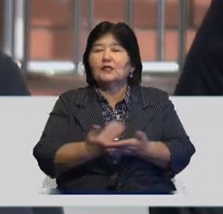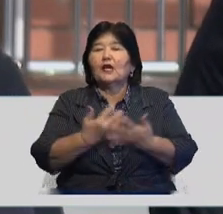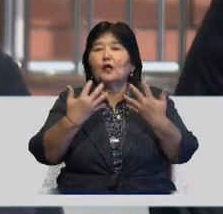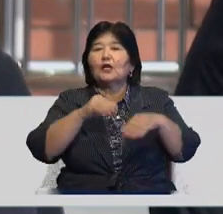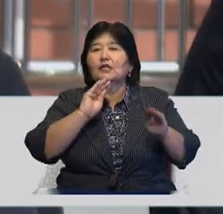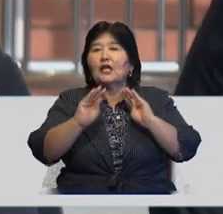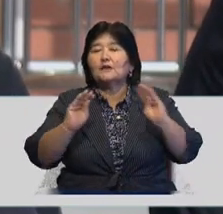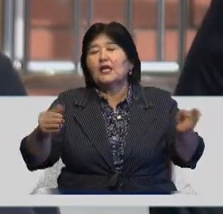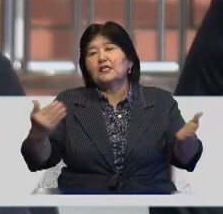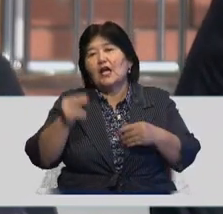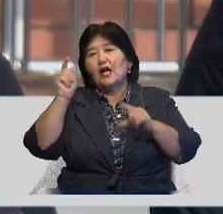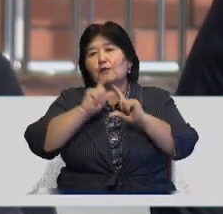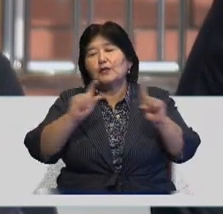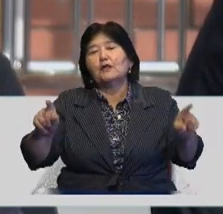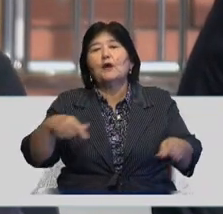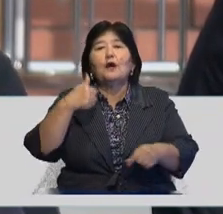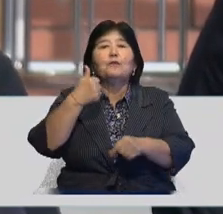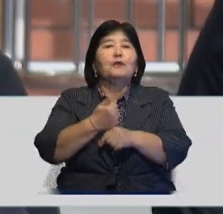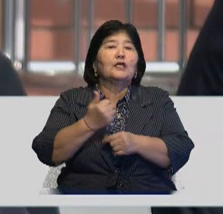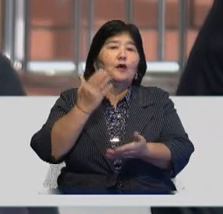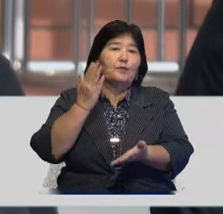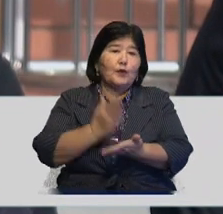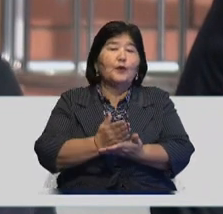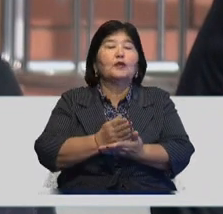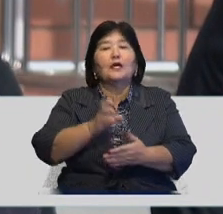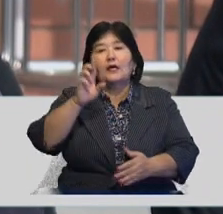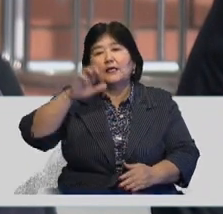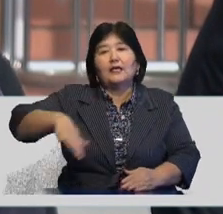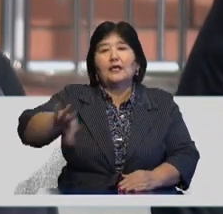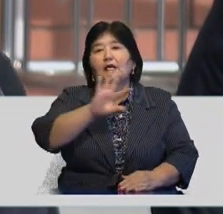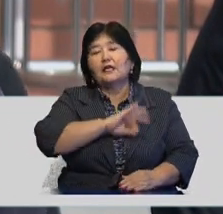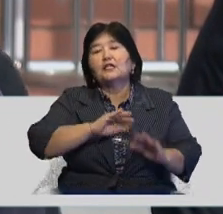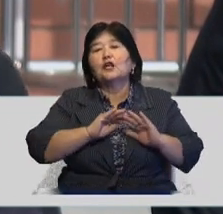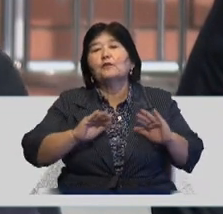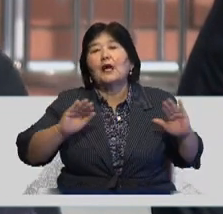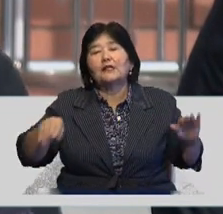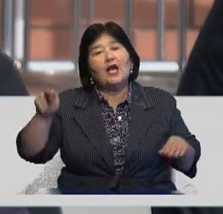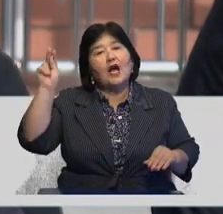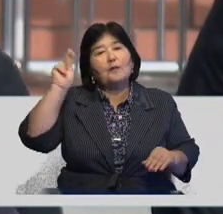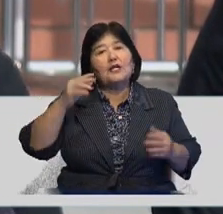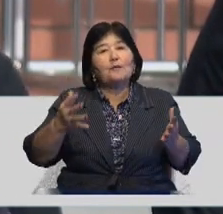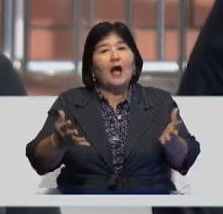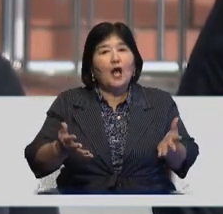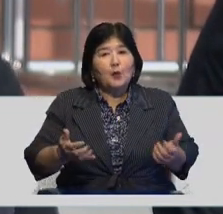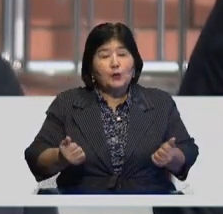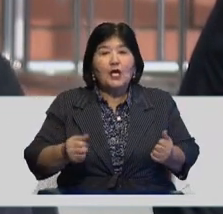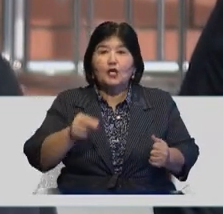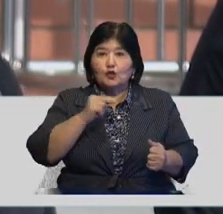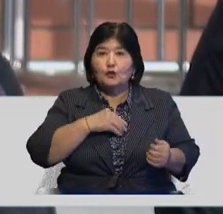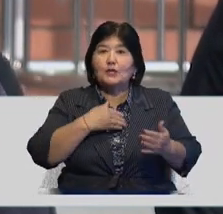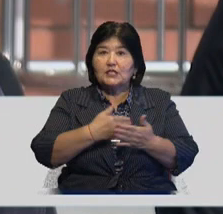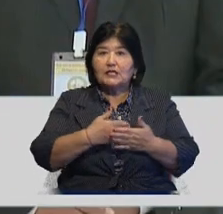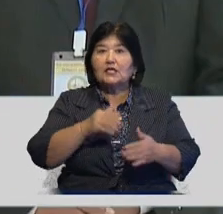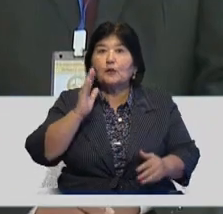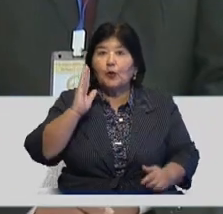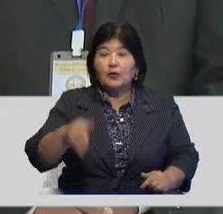жабдықталған жаңа білім ордаларының бірі болып, ел игілігіне балдарымыздың білім алуына жұмыс жасайтын